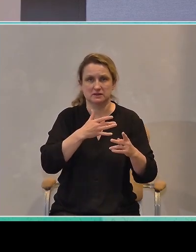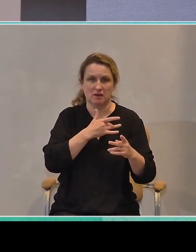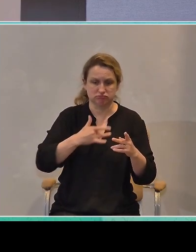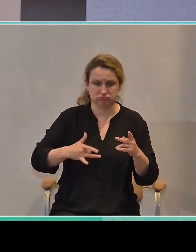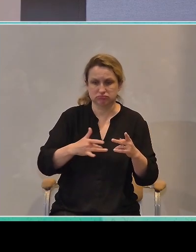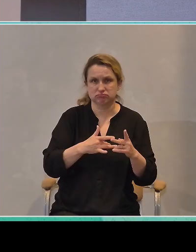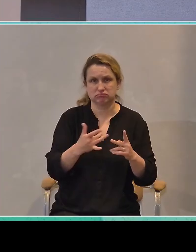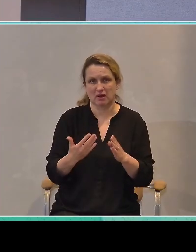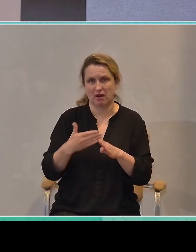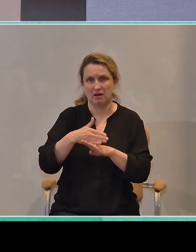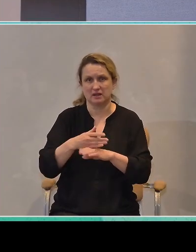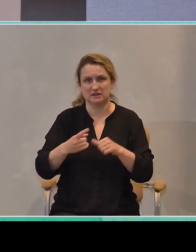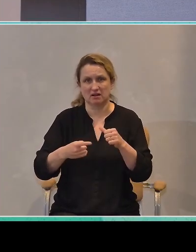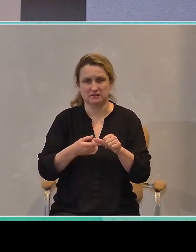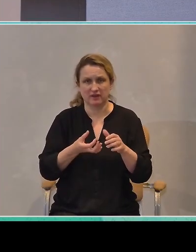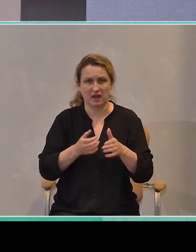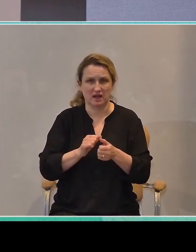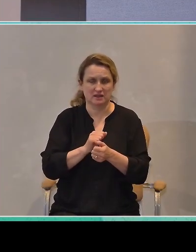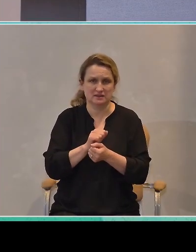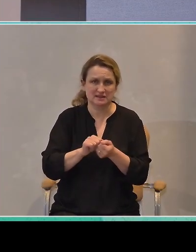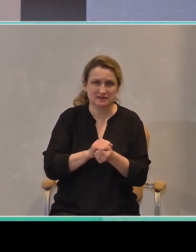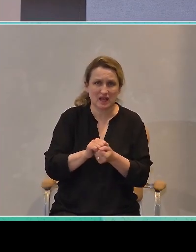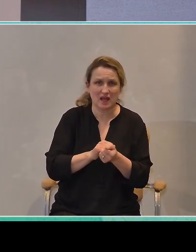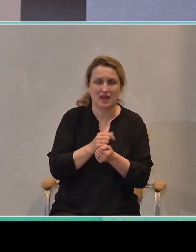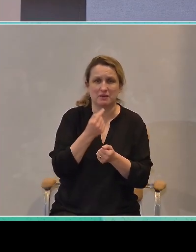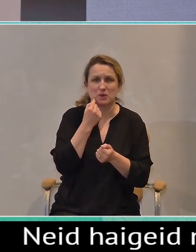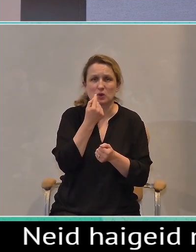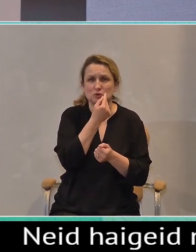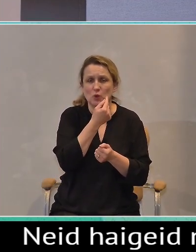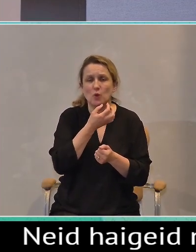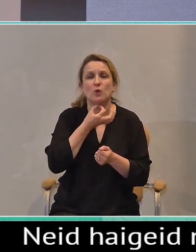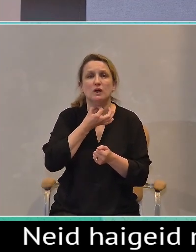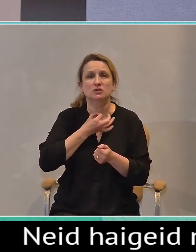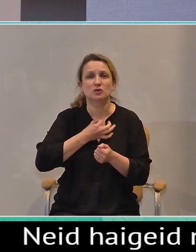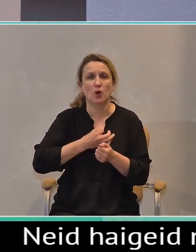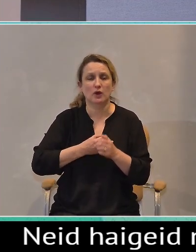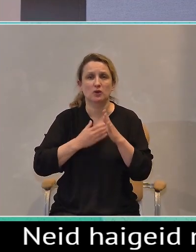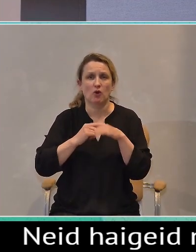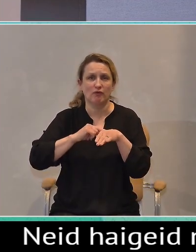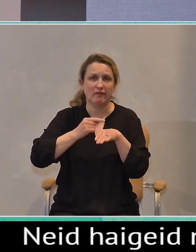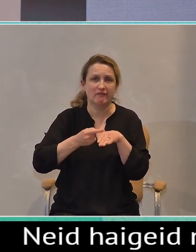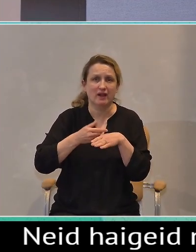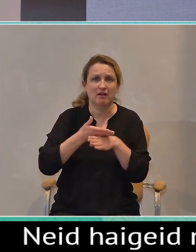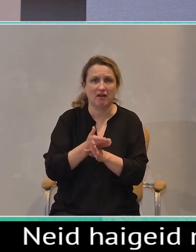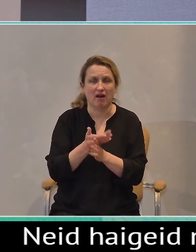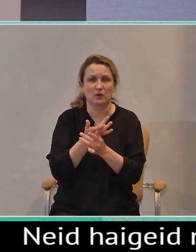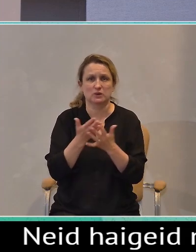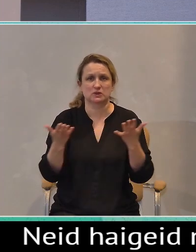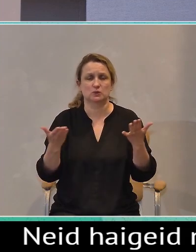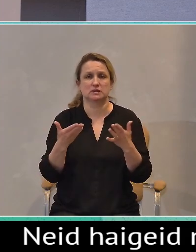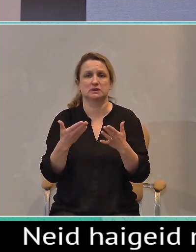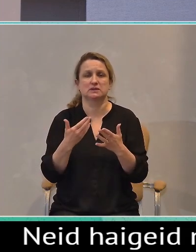et lisaks ka siis seedetrakt, suus on villid, söögitorus võivad tekkida kahjustused ja üle selle